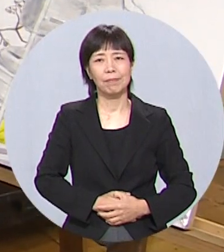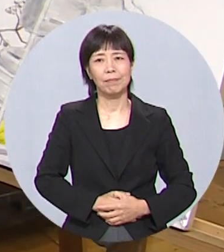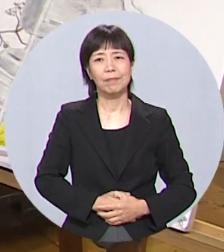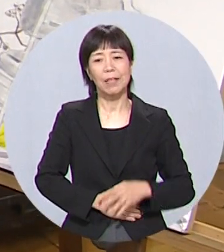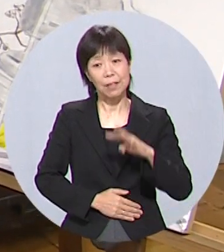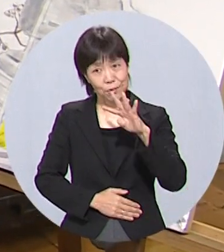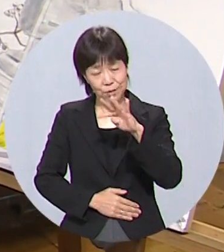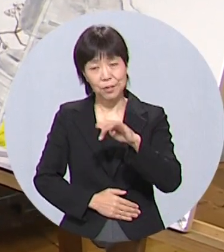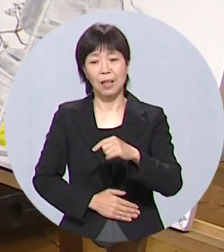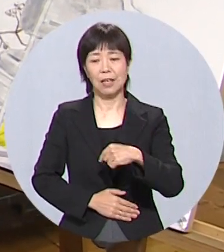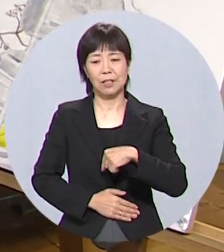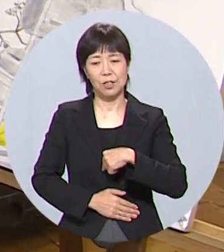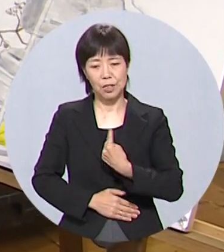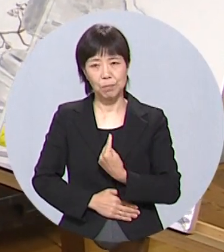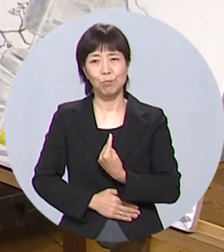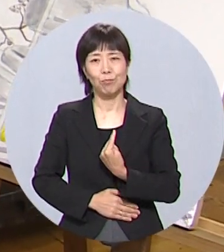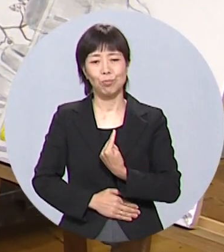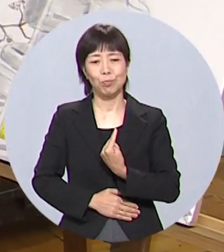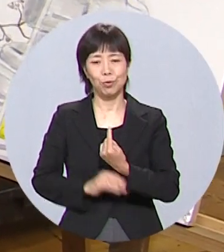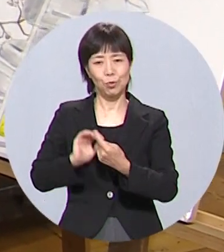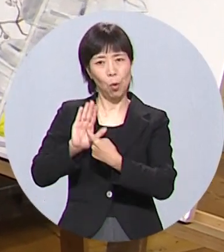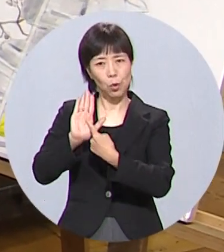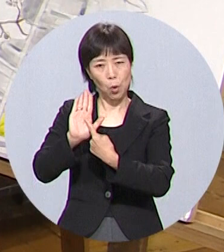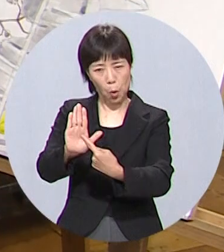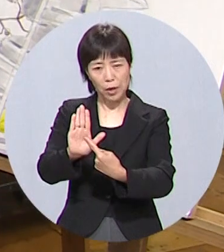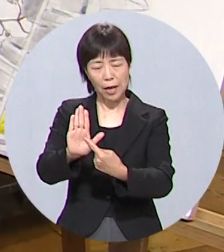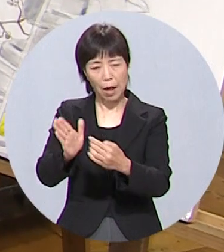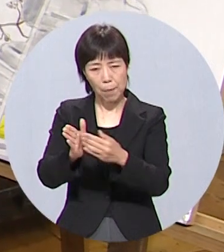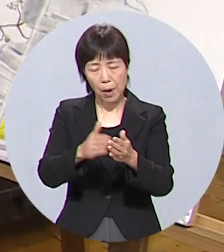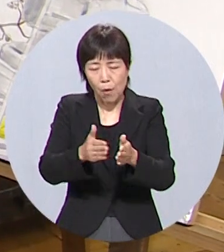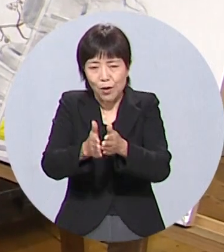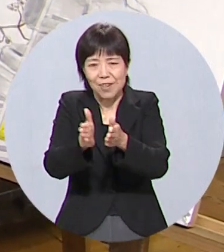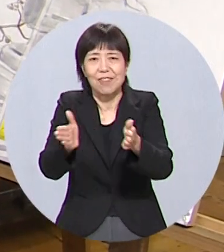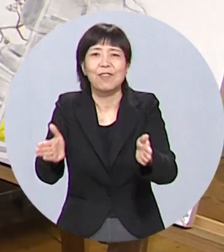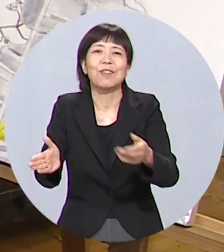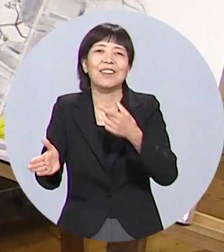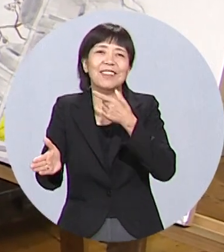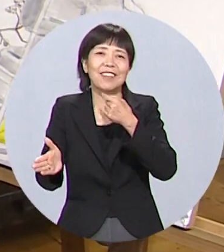いつか自分の自己表現の幅を広げて、